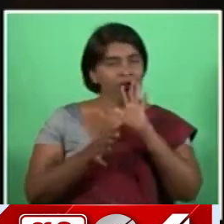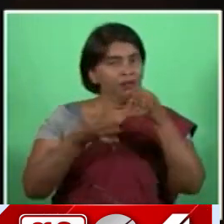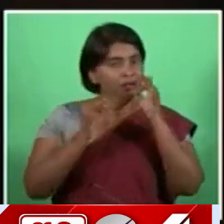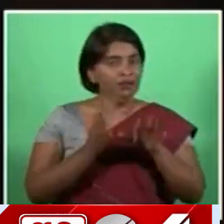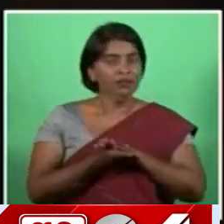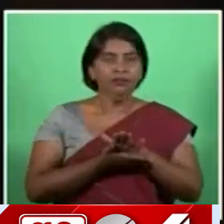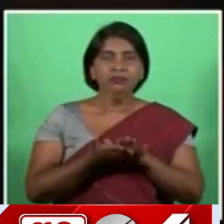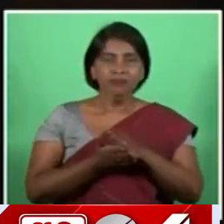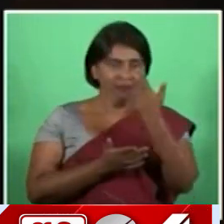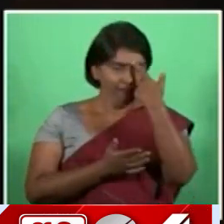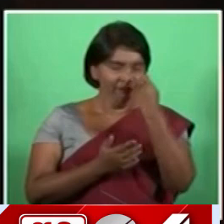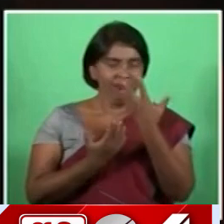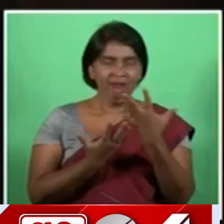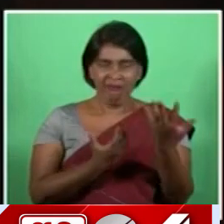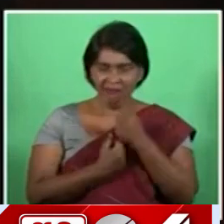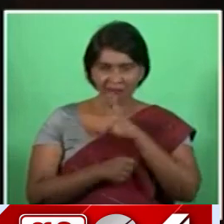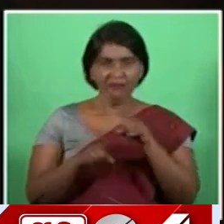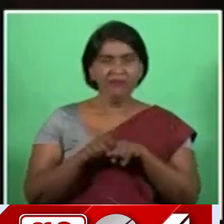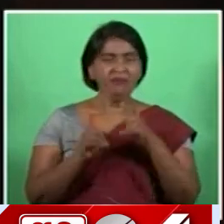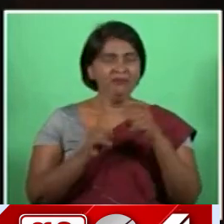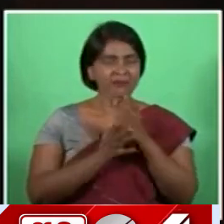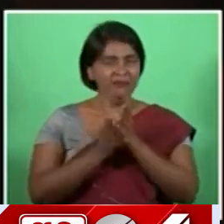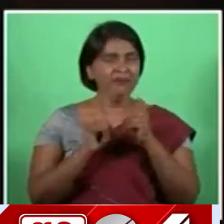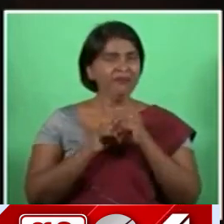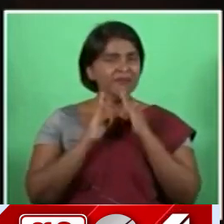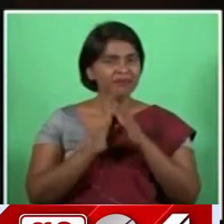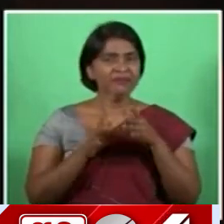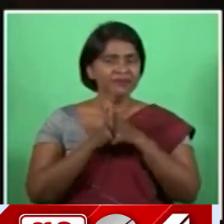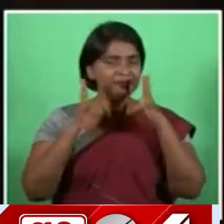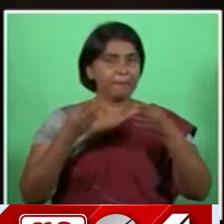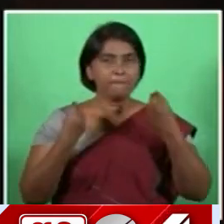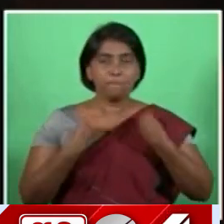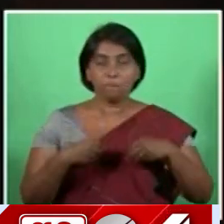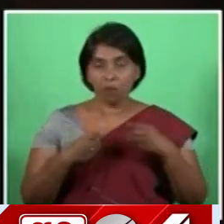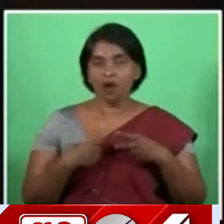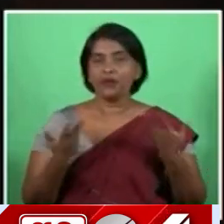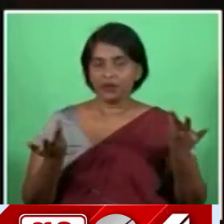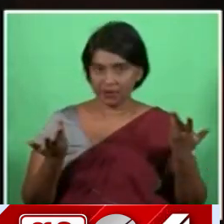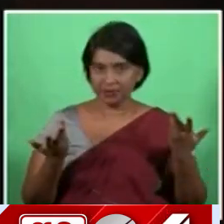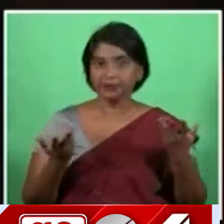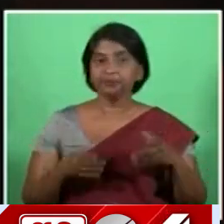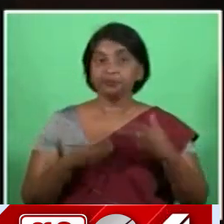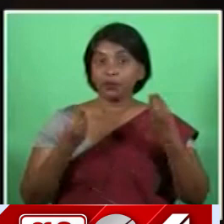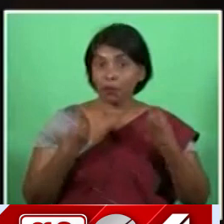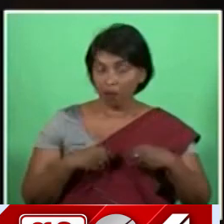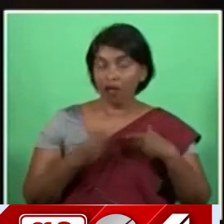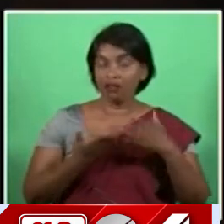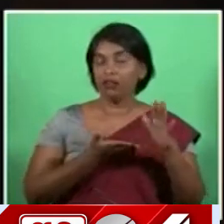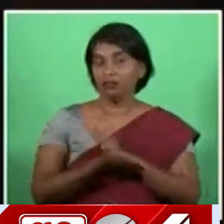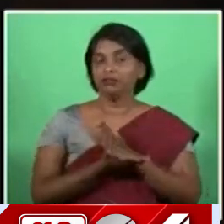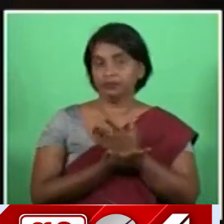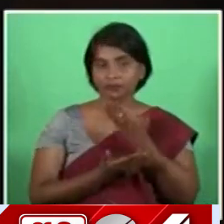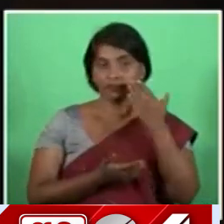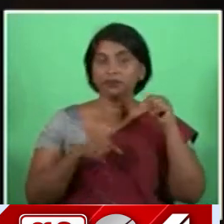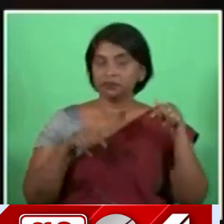නිසියාකාරව බදු අය කර ගන්නවා නම් දුම්රිය දෙපාර්තමේන්තුවේ මේ දැවැන්ත අලාභයේ සිද්ධ වෙන්නේ නැහැ. අලාභේ පියව ගන්න පුළුවන්. ඒ